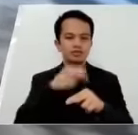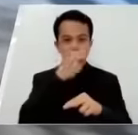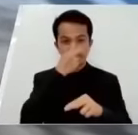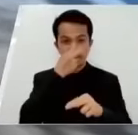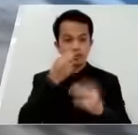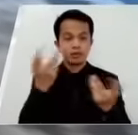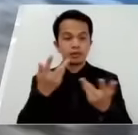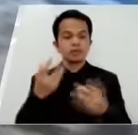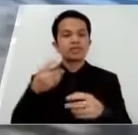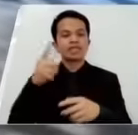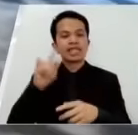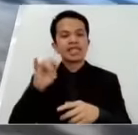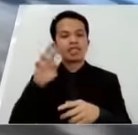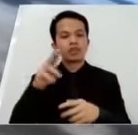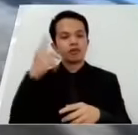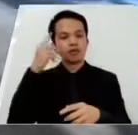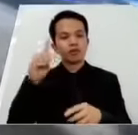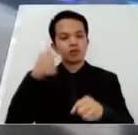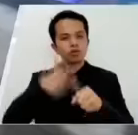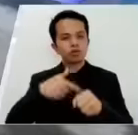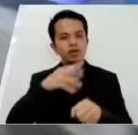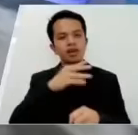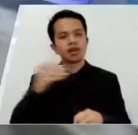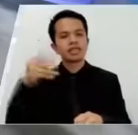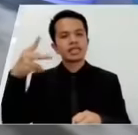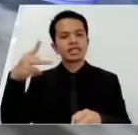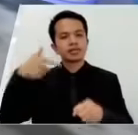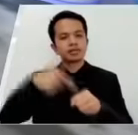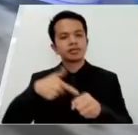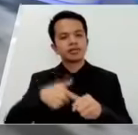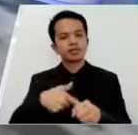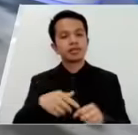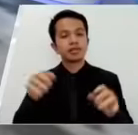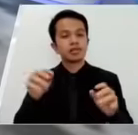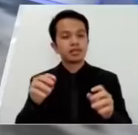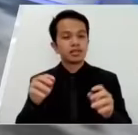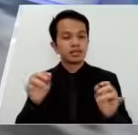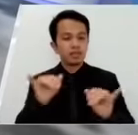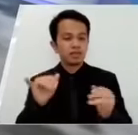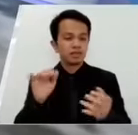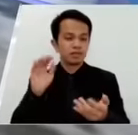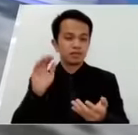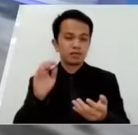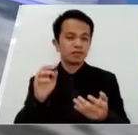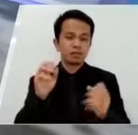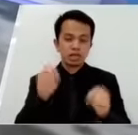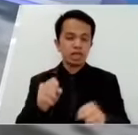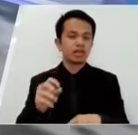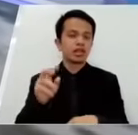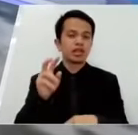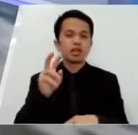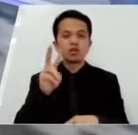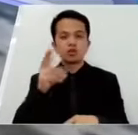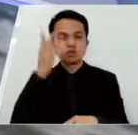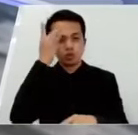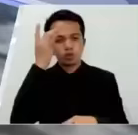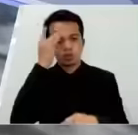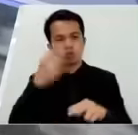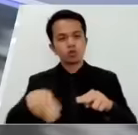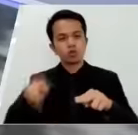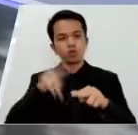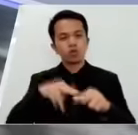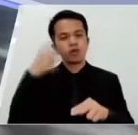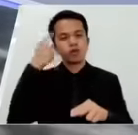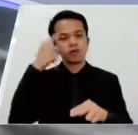litro ng diesel at kerosene. Pwedeng walang pagalaw naman o hanggang 20 sentimo naman ang posibleng taas sa presyo